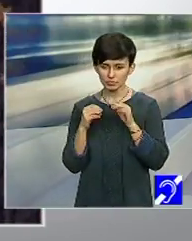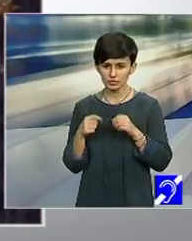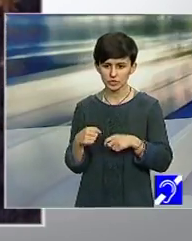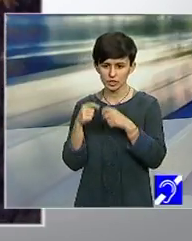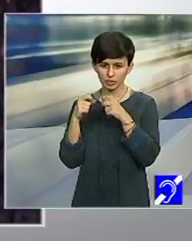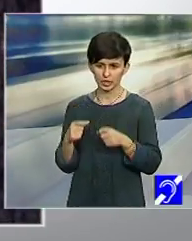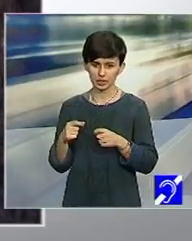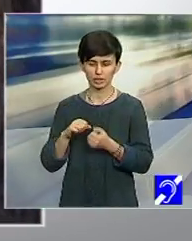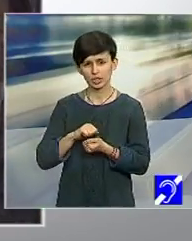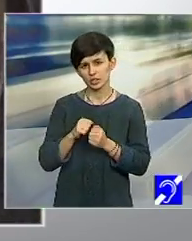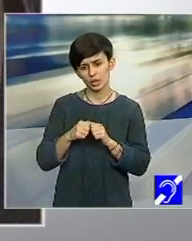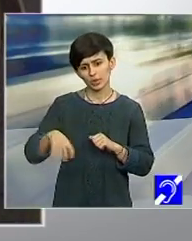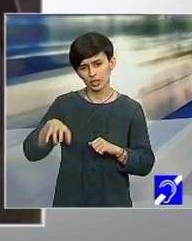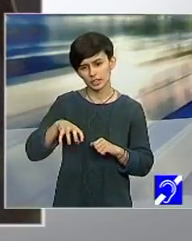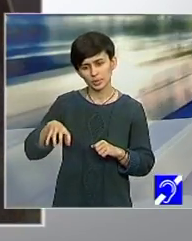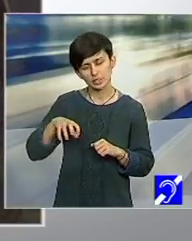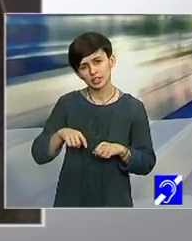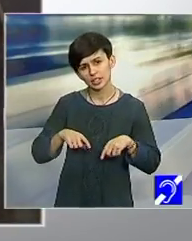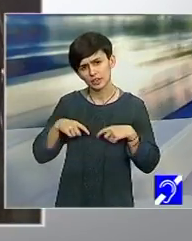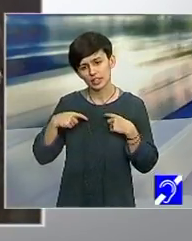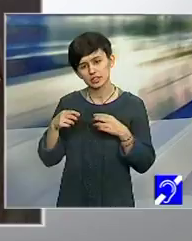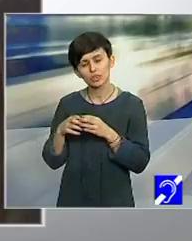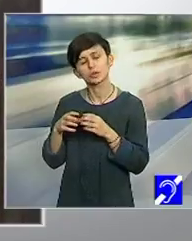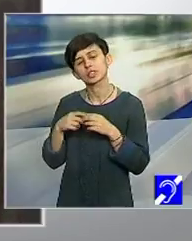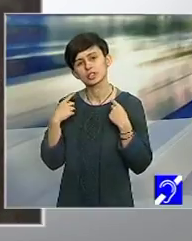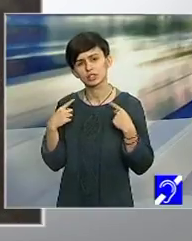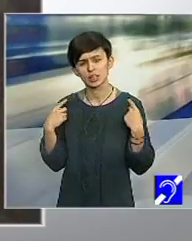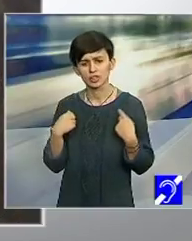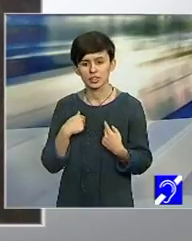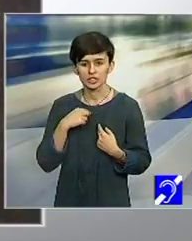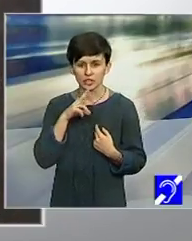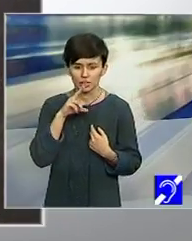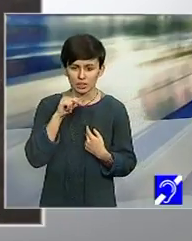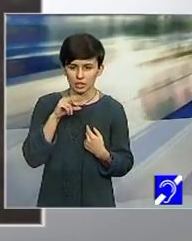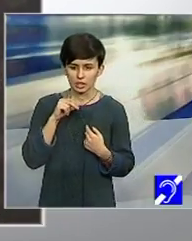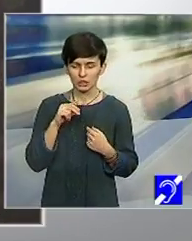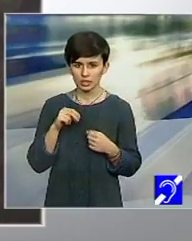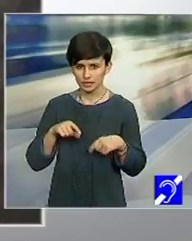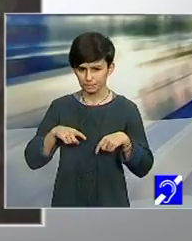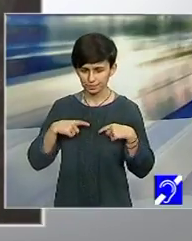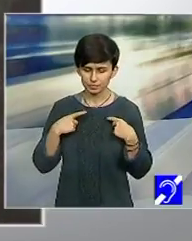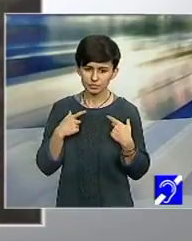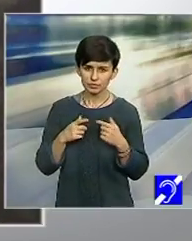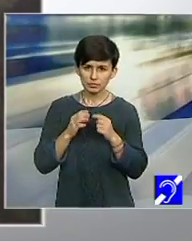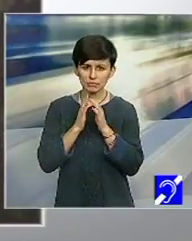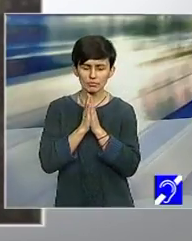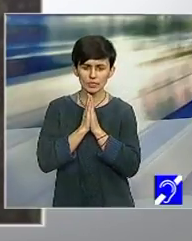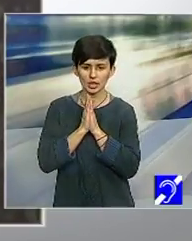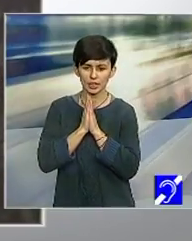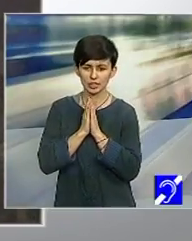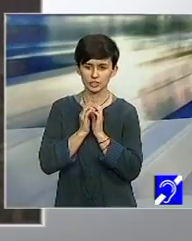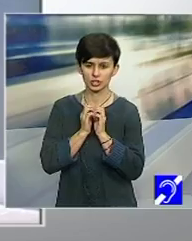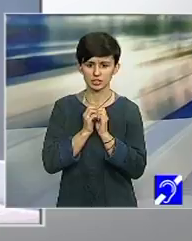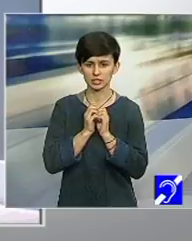viața comunităților evreiești. Mă refer la viața religioasă, dar nu numai, trebuie să